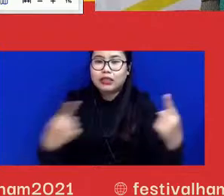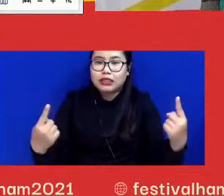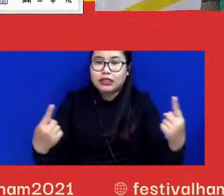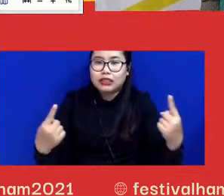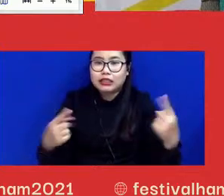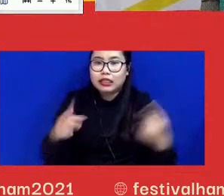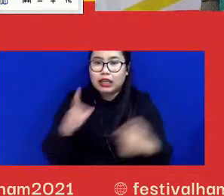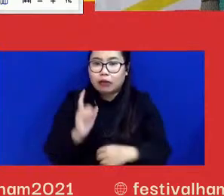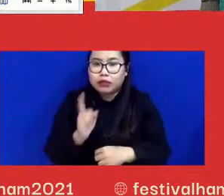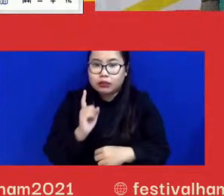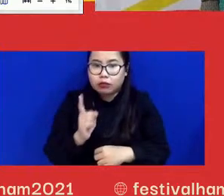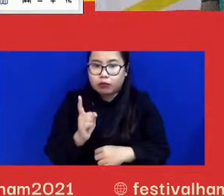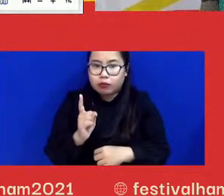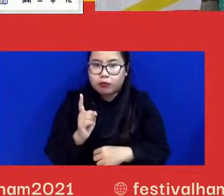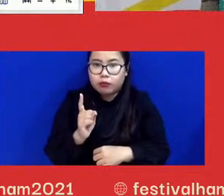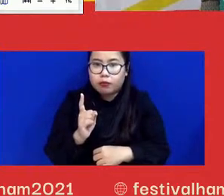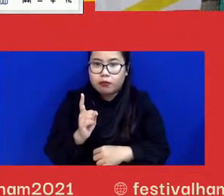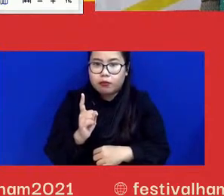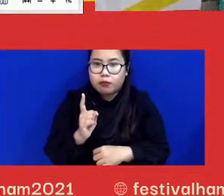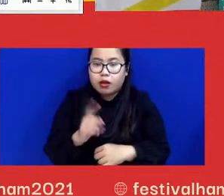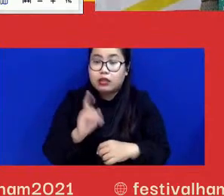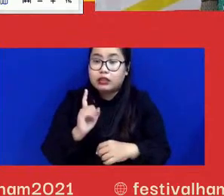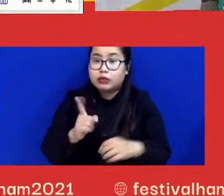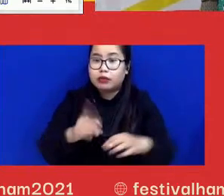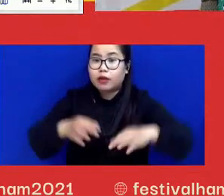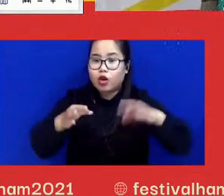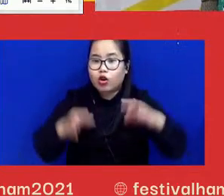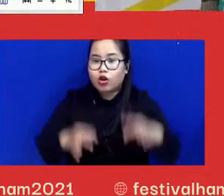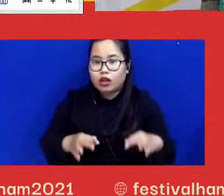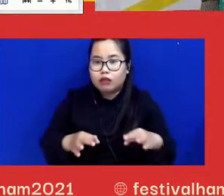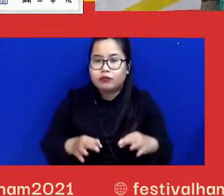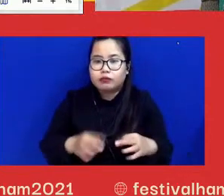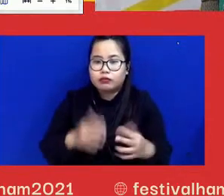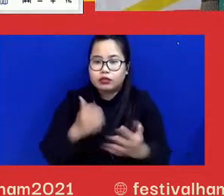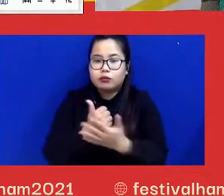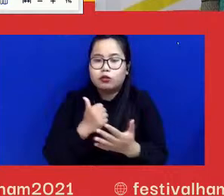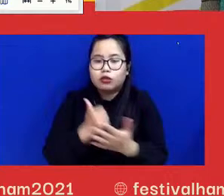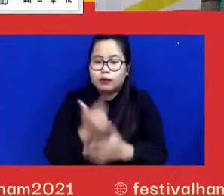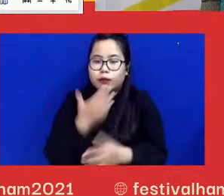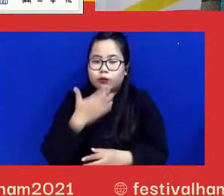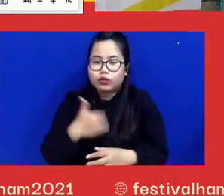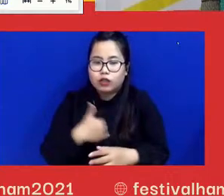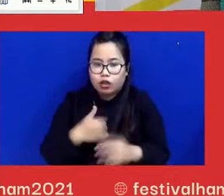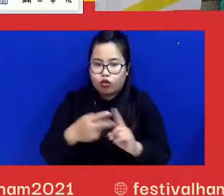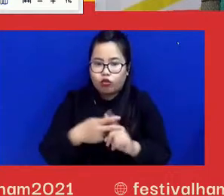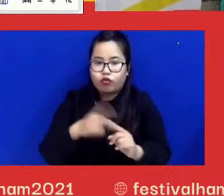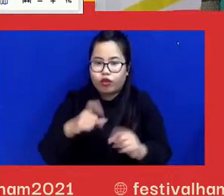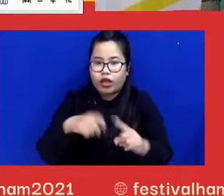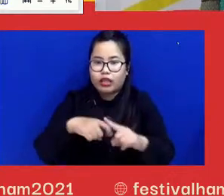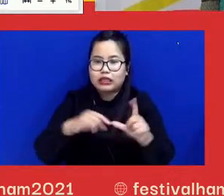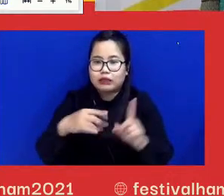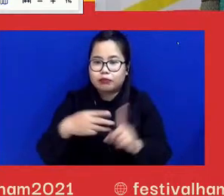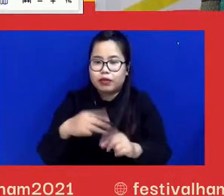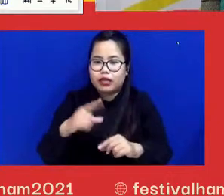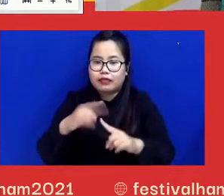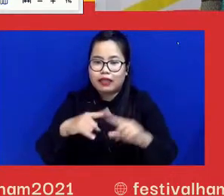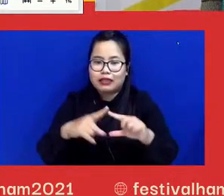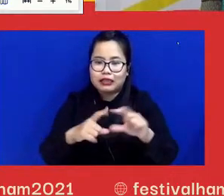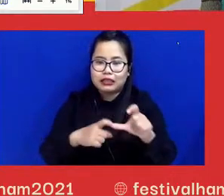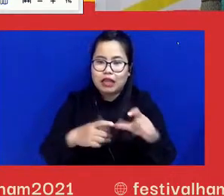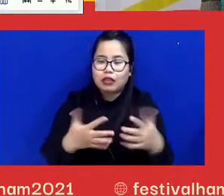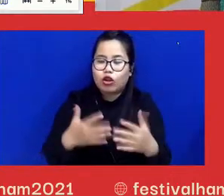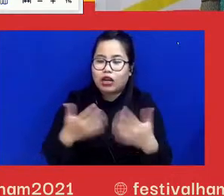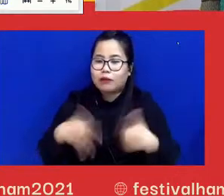Karena kota seharusnya memiliki fleksibilitas, kebebasan untuk